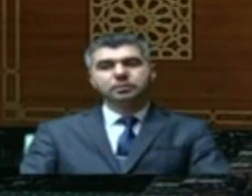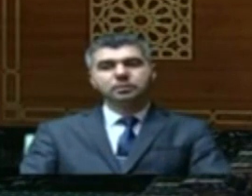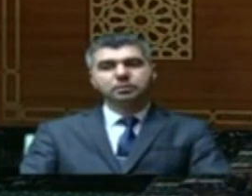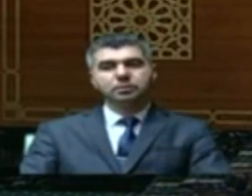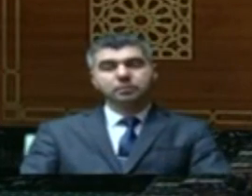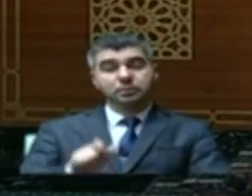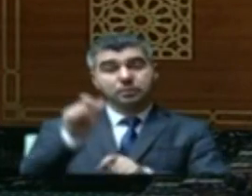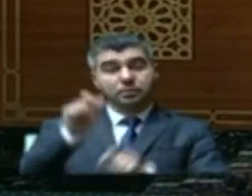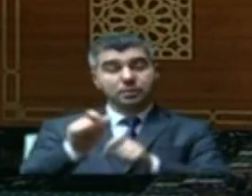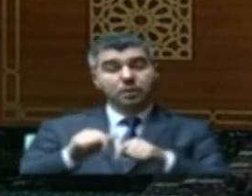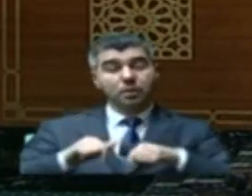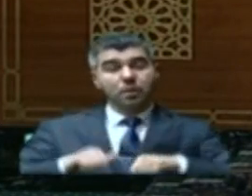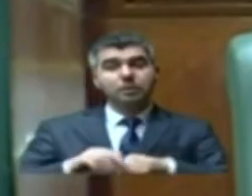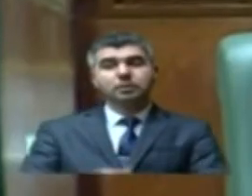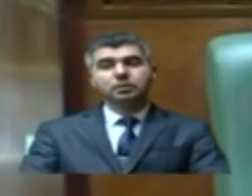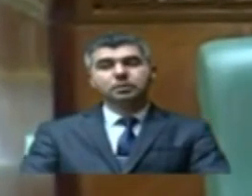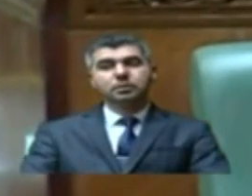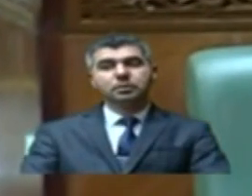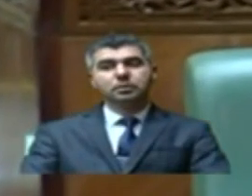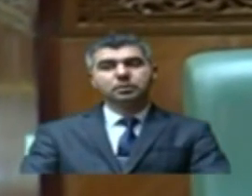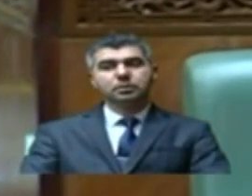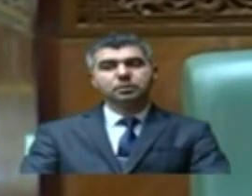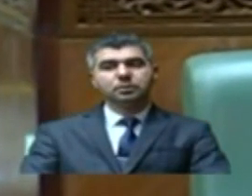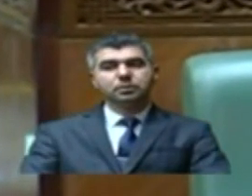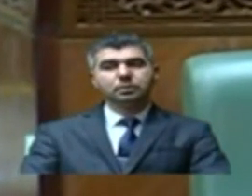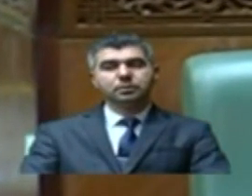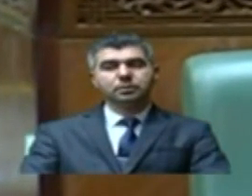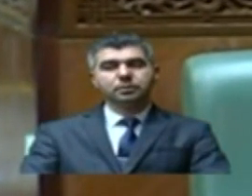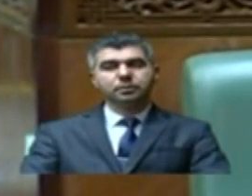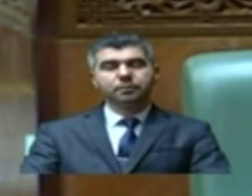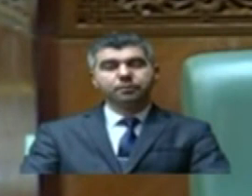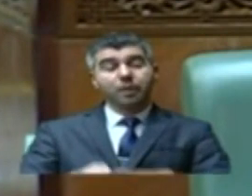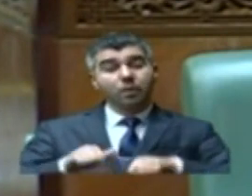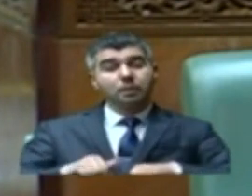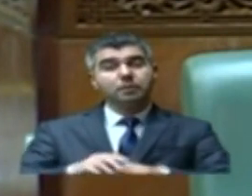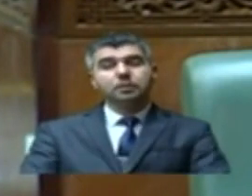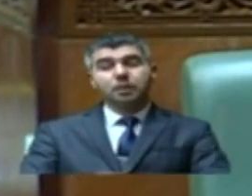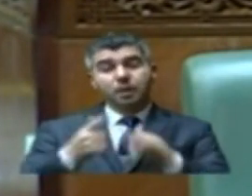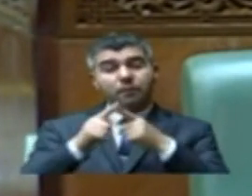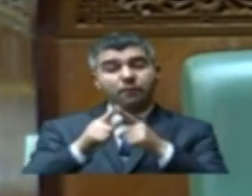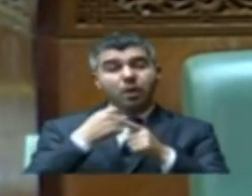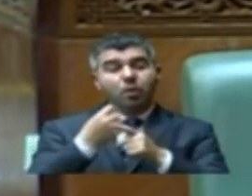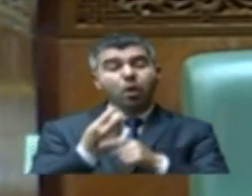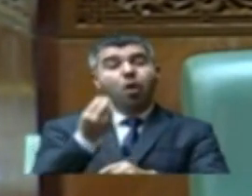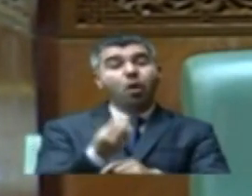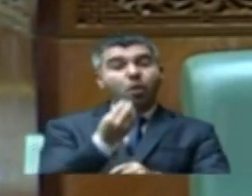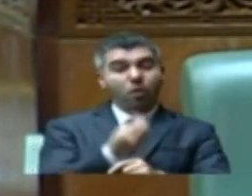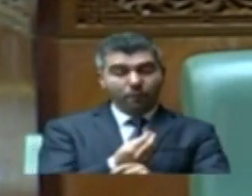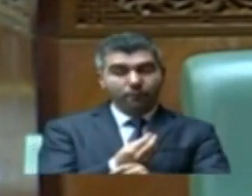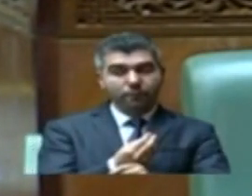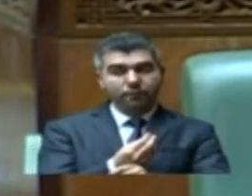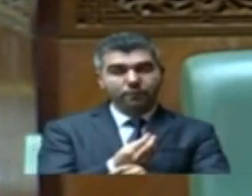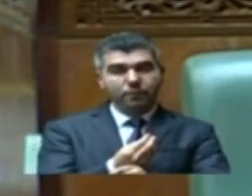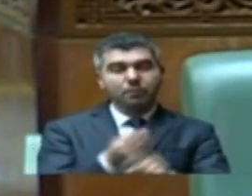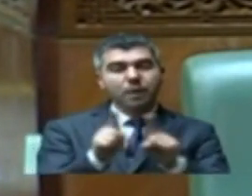السيدة والسادة الوزراء، السيدة والسادة المستشارين المحترمون. السيد الوزير، هناك أعداد كبيرة من الأطفال الذين يعيشون في